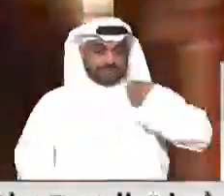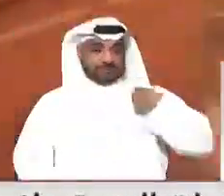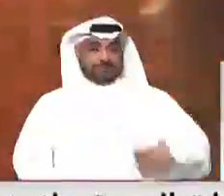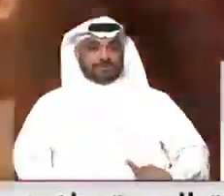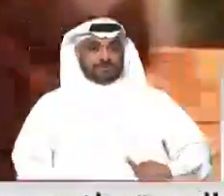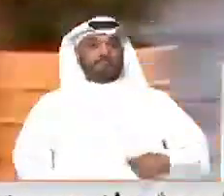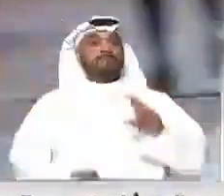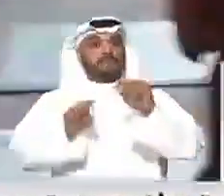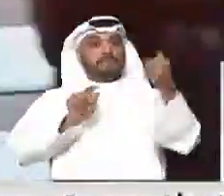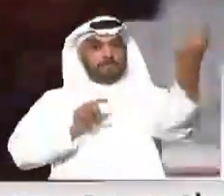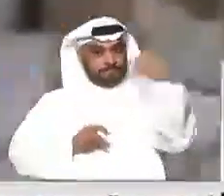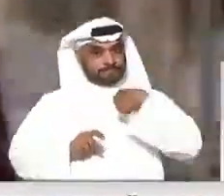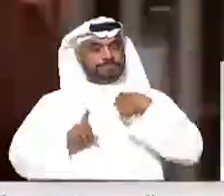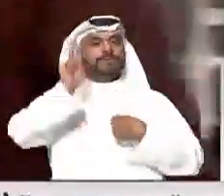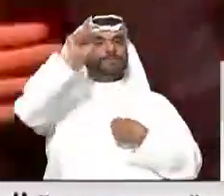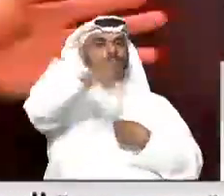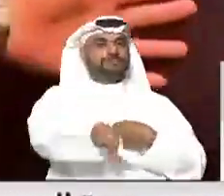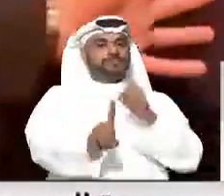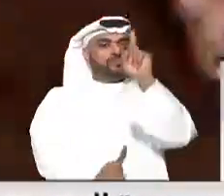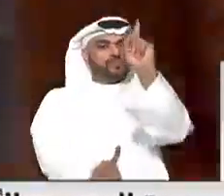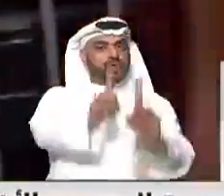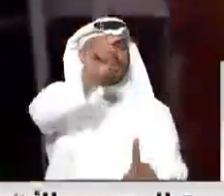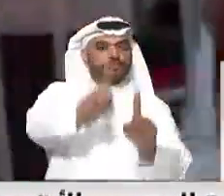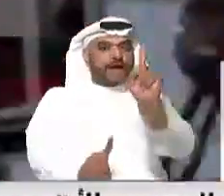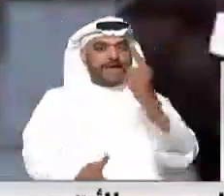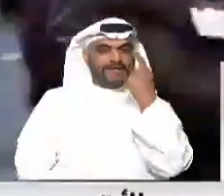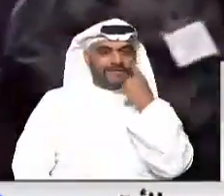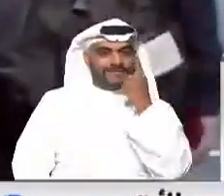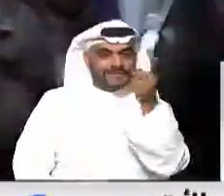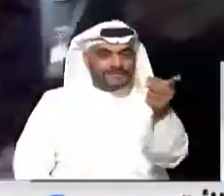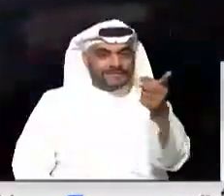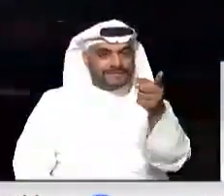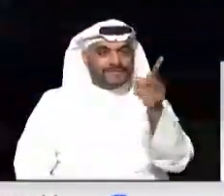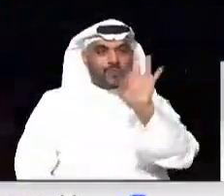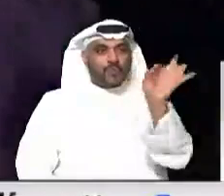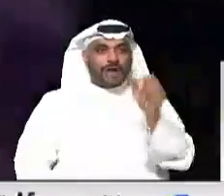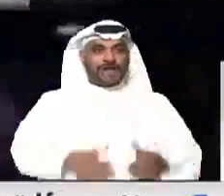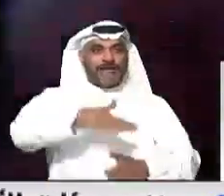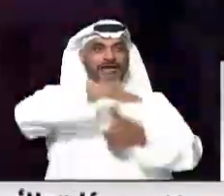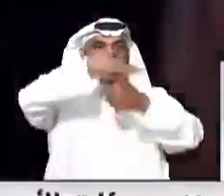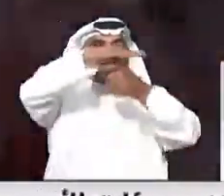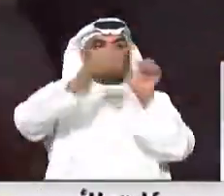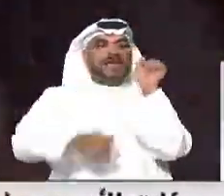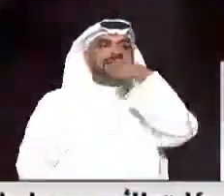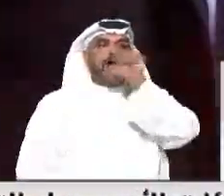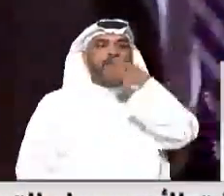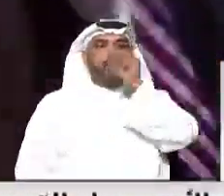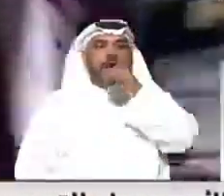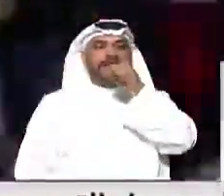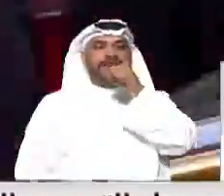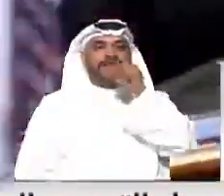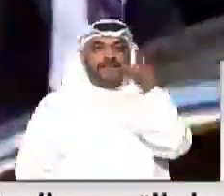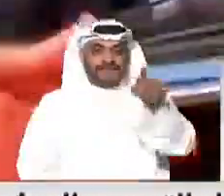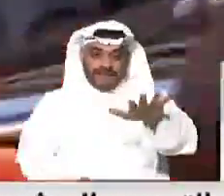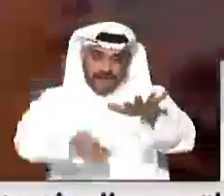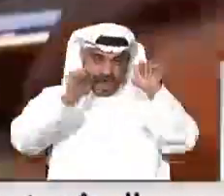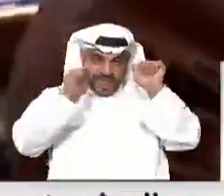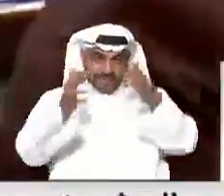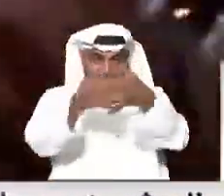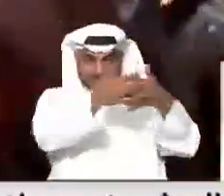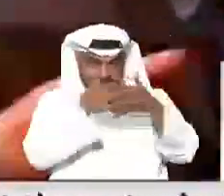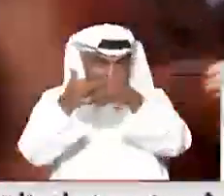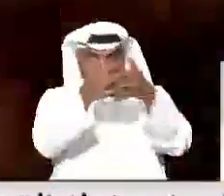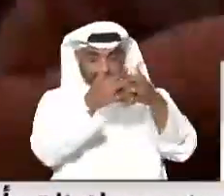فعل مبالغ فيه. والولايات المتحدة هي محطة توقف لتساي المتجهة إلى أمريكا الوسطى في جولة